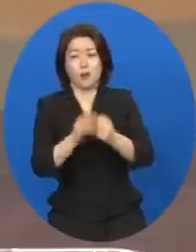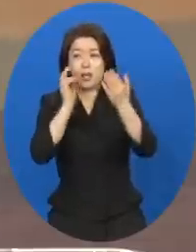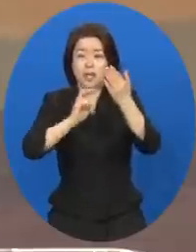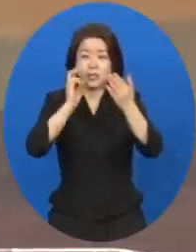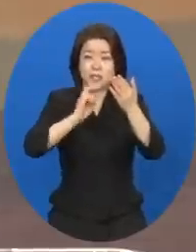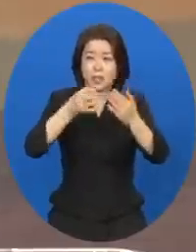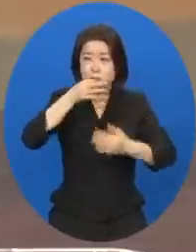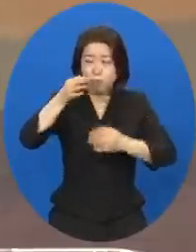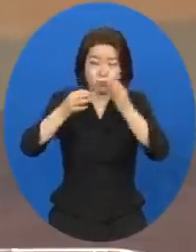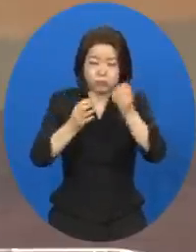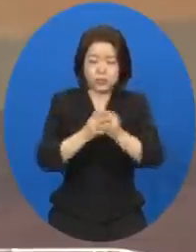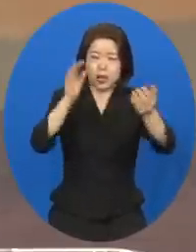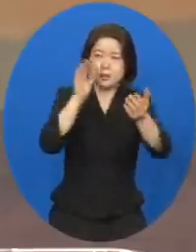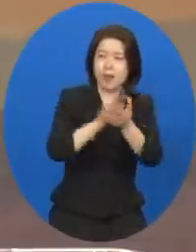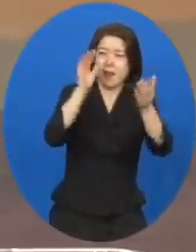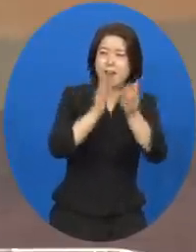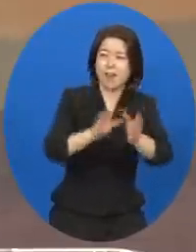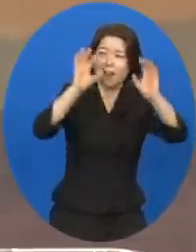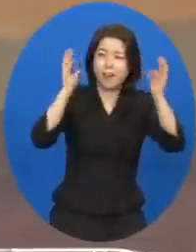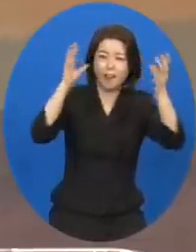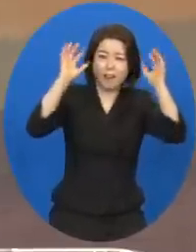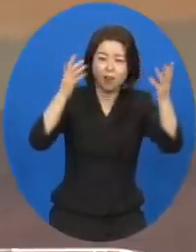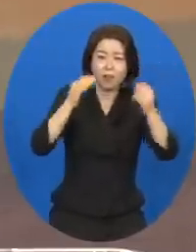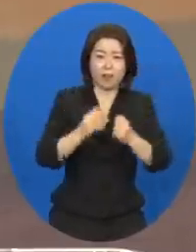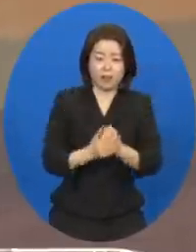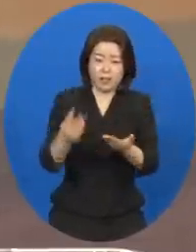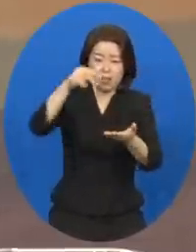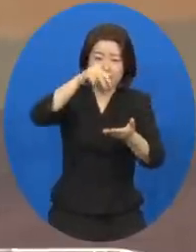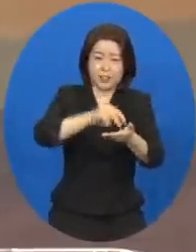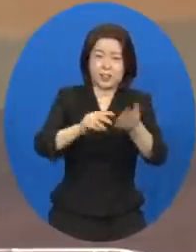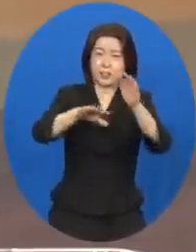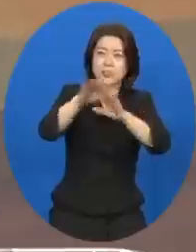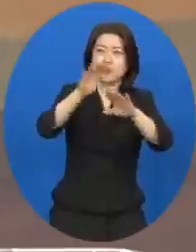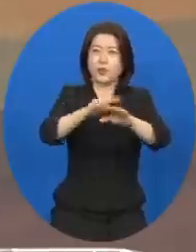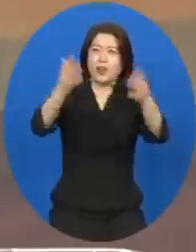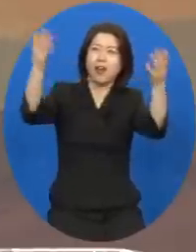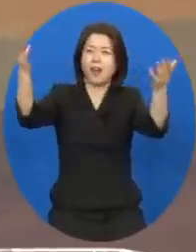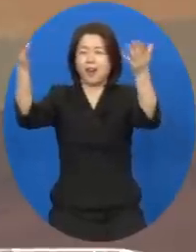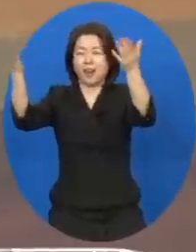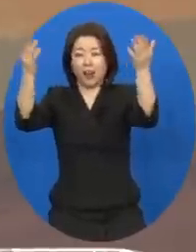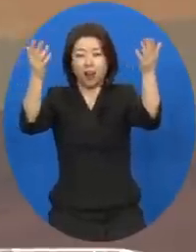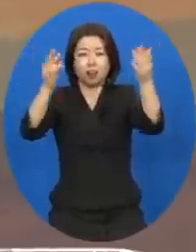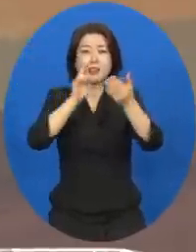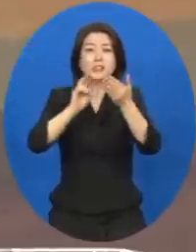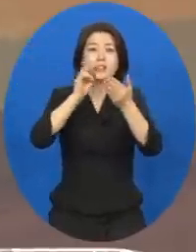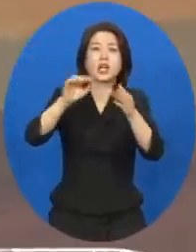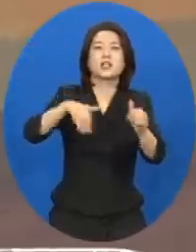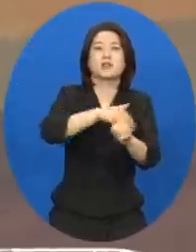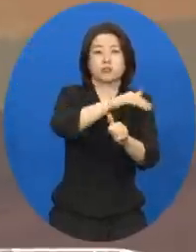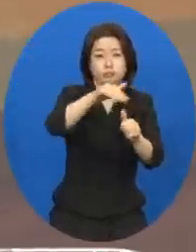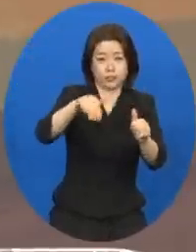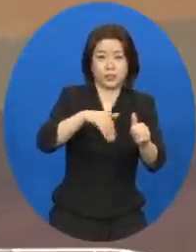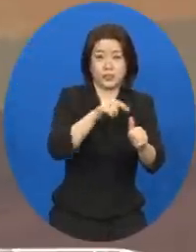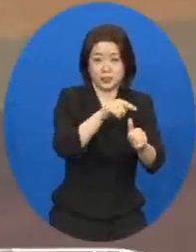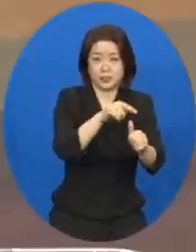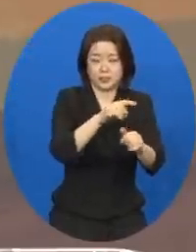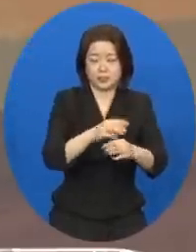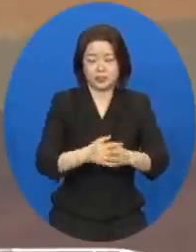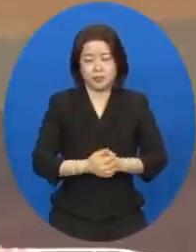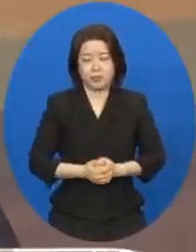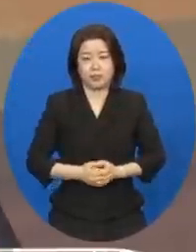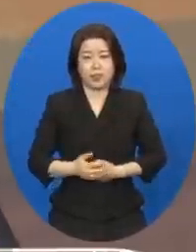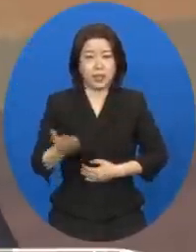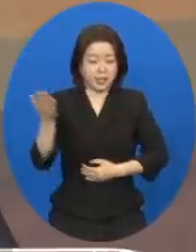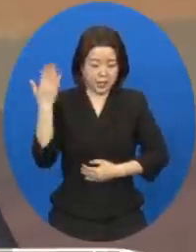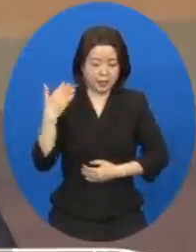치고 그리고 일어나서 손을 들고 그렇게 찬양을 합니다. 제가 미국의